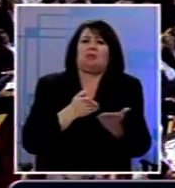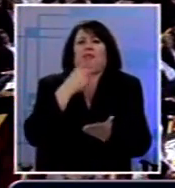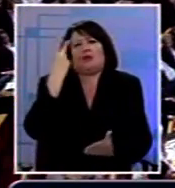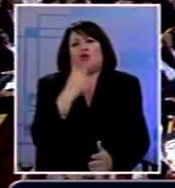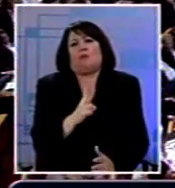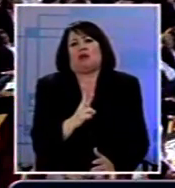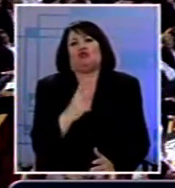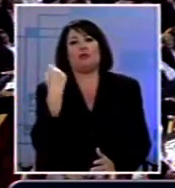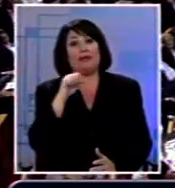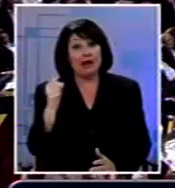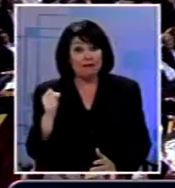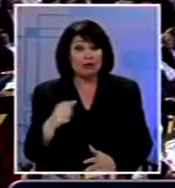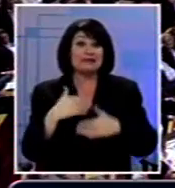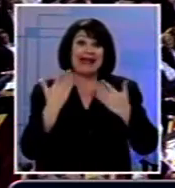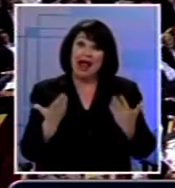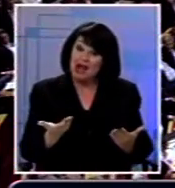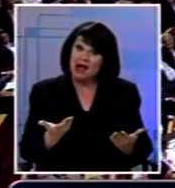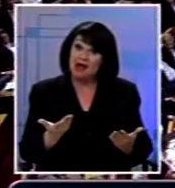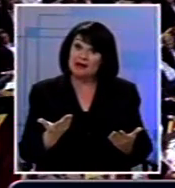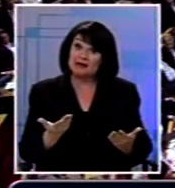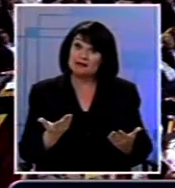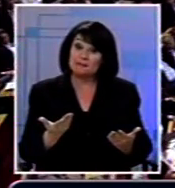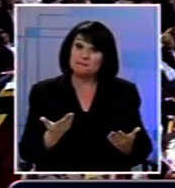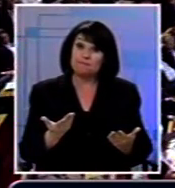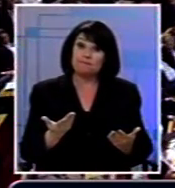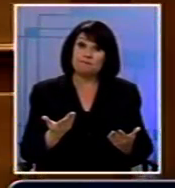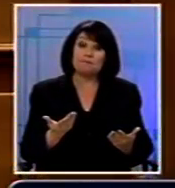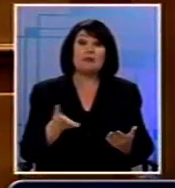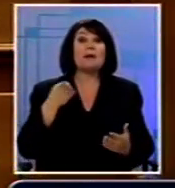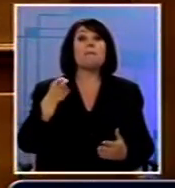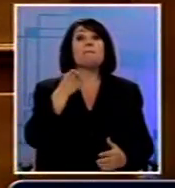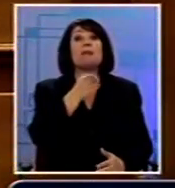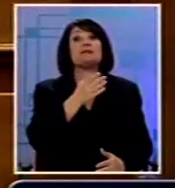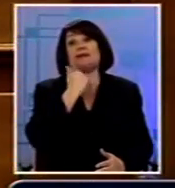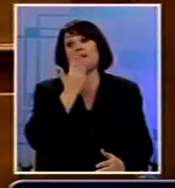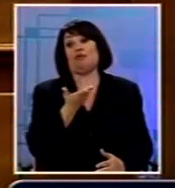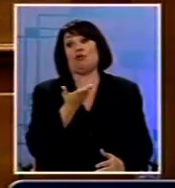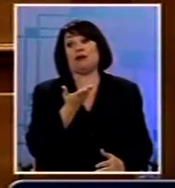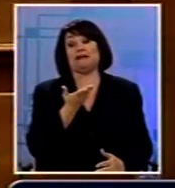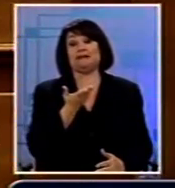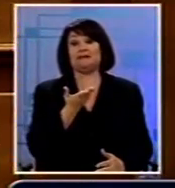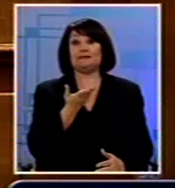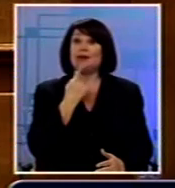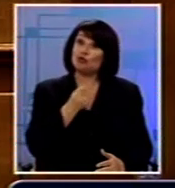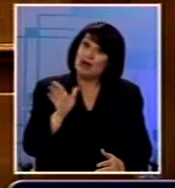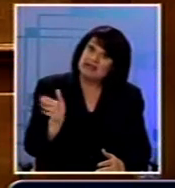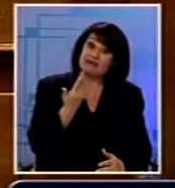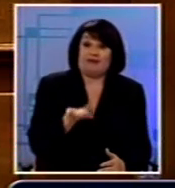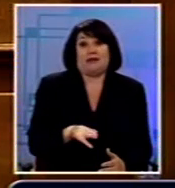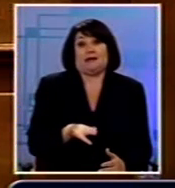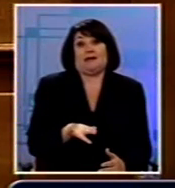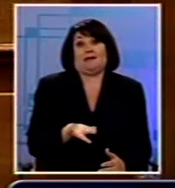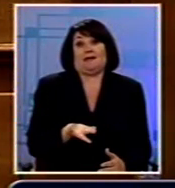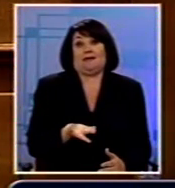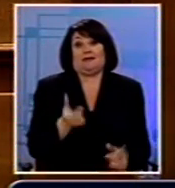διαφωνείτε. Αλλά από συνάγωγο της δημόσιας ζωής δεν μπορείτε και δεν έχετε δικαίωμα να τον κάνετε